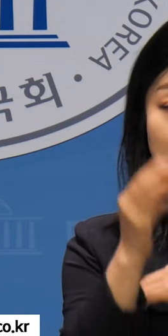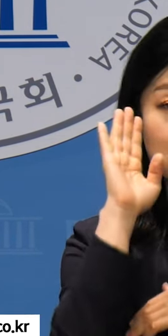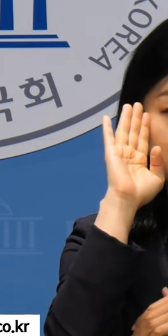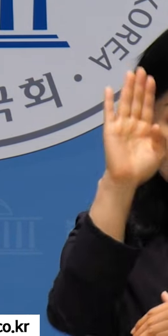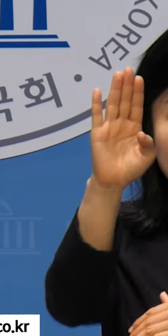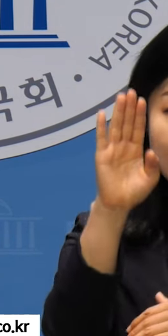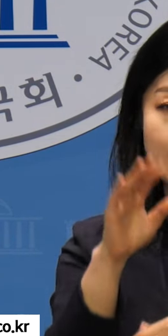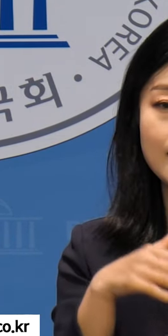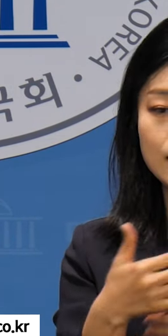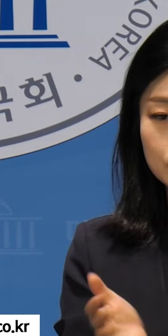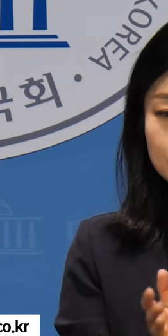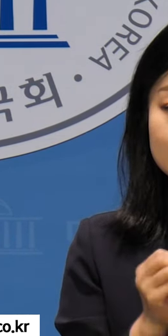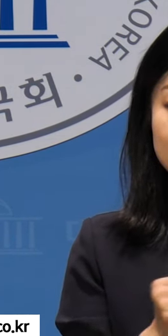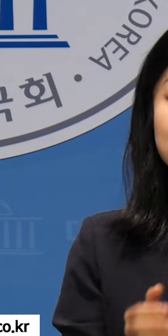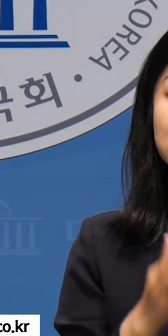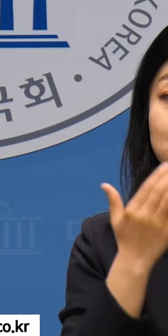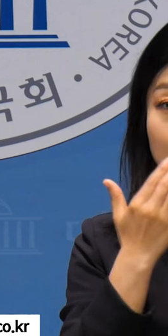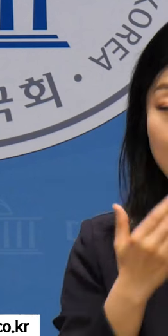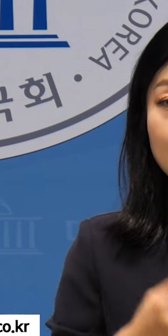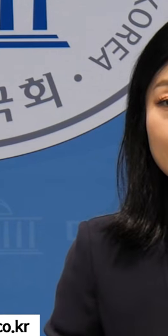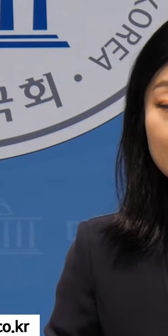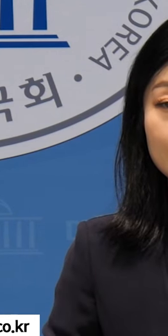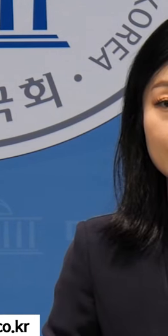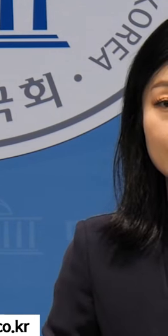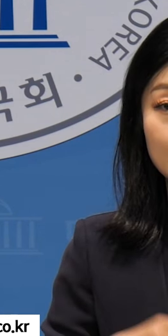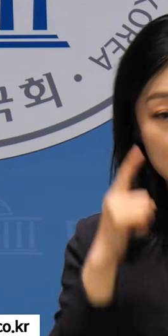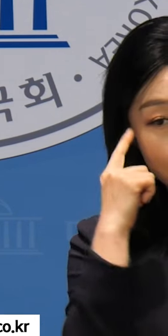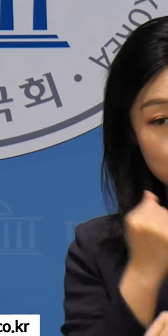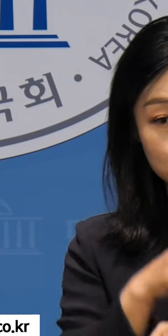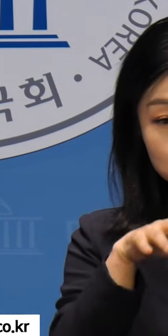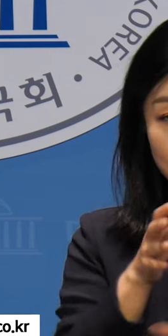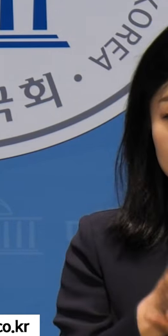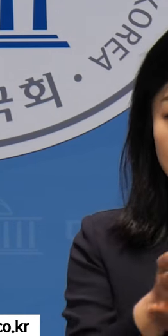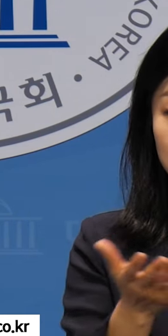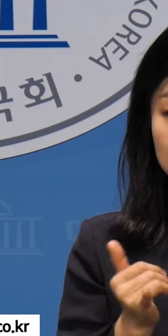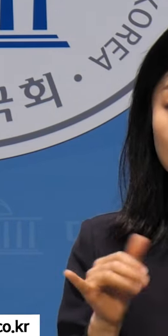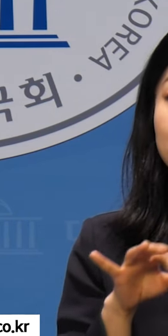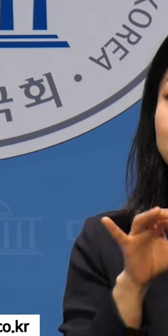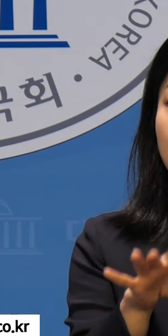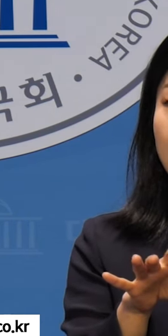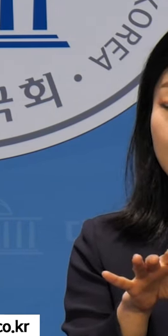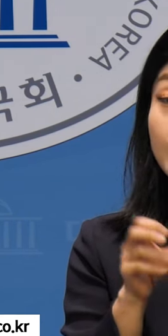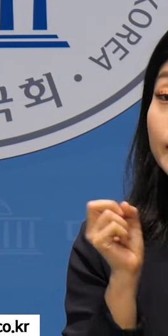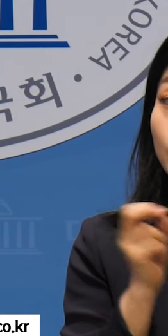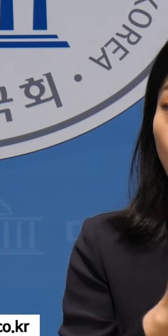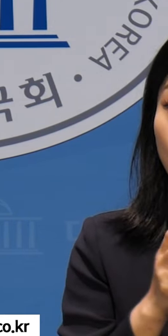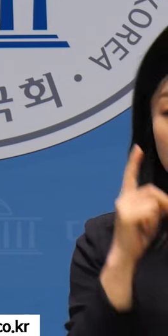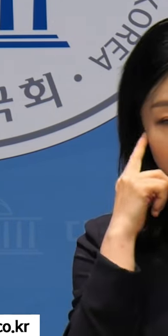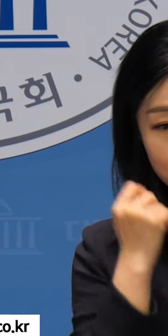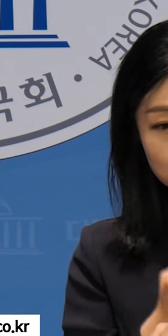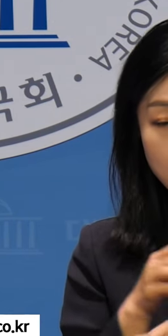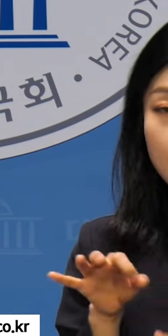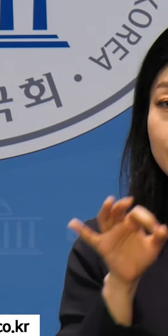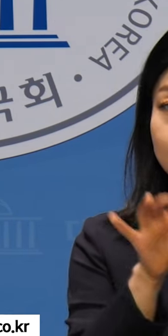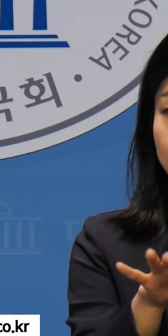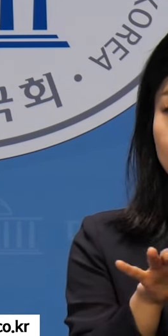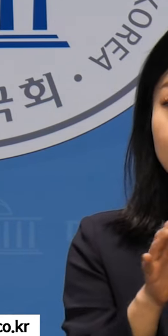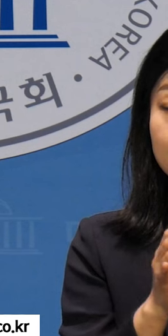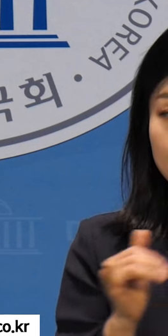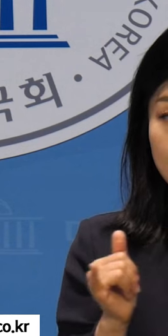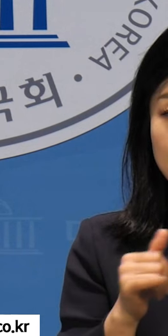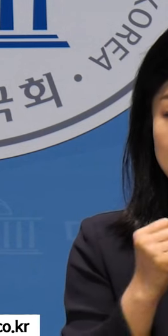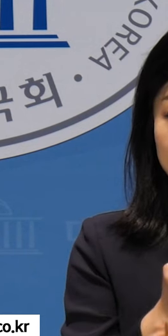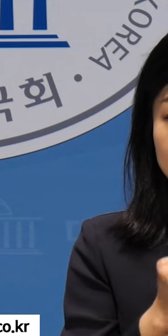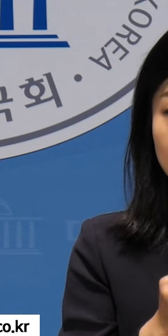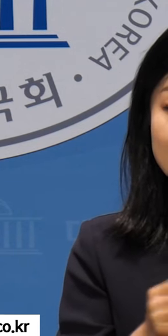제시하는 담론을 구성하겠습니다. 청년 정책 연구소에 전담 인력을 배치하고 별도의 연구원을 두어 청년 정책을